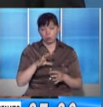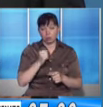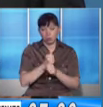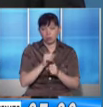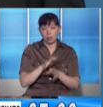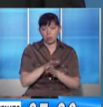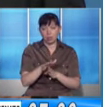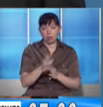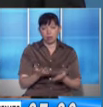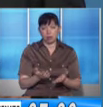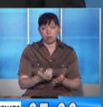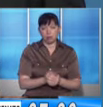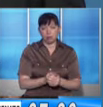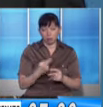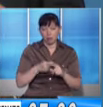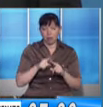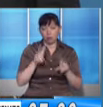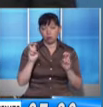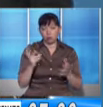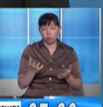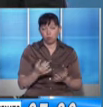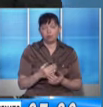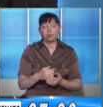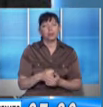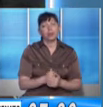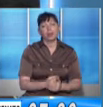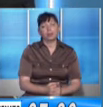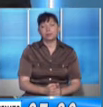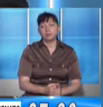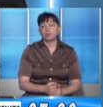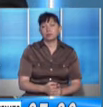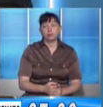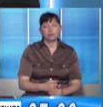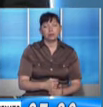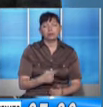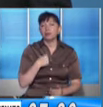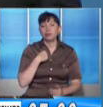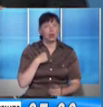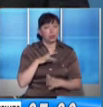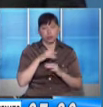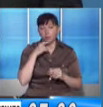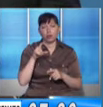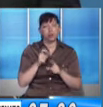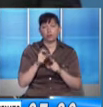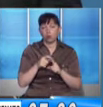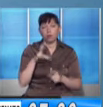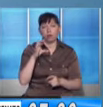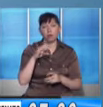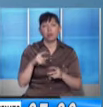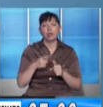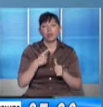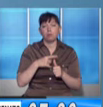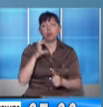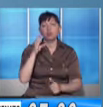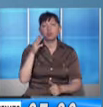cuvine aceste suspecții? N-am vorbit despre asta. N-am pomenit numele domnului Stoianoglu. Întotdeauna s-a pus problema